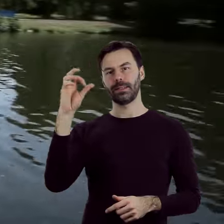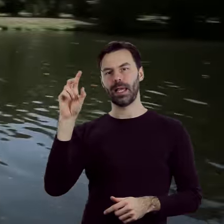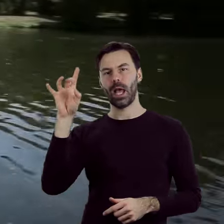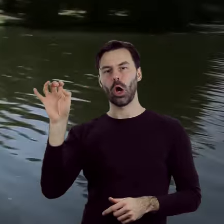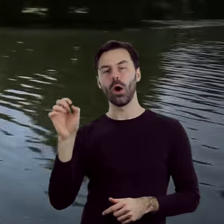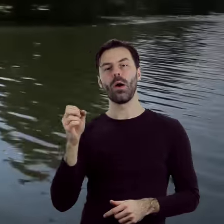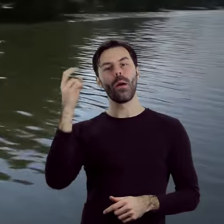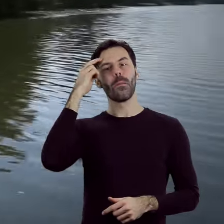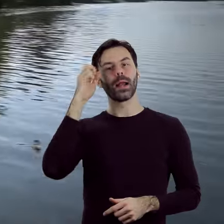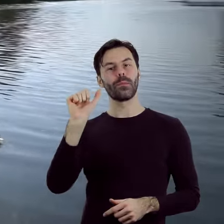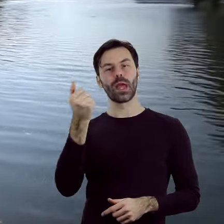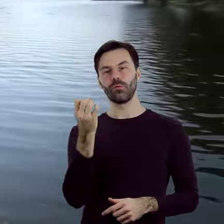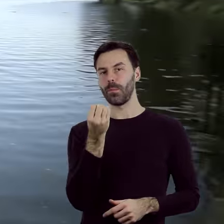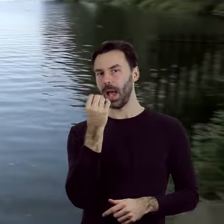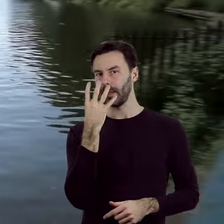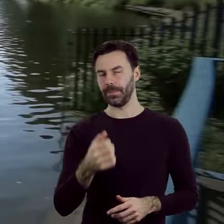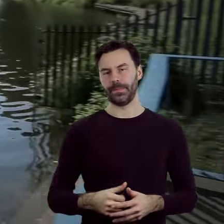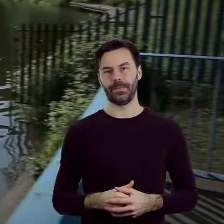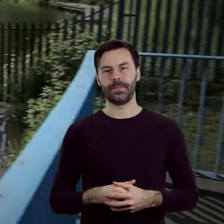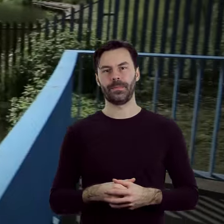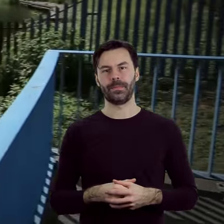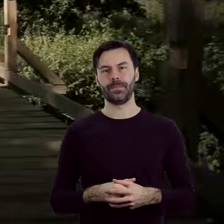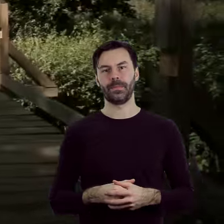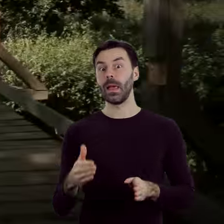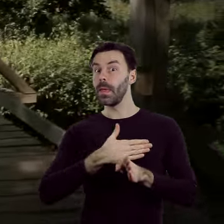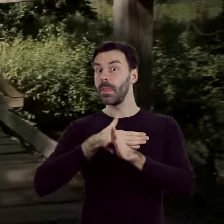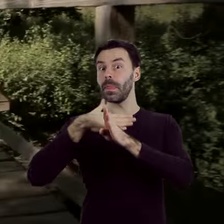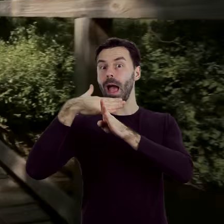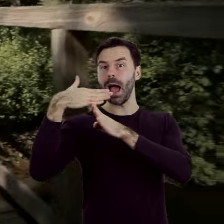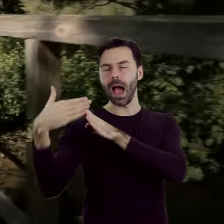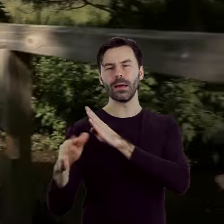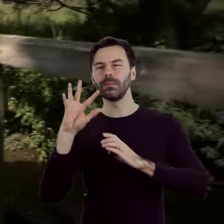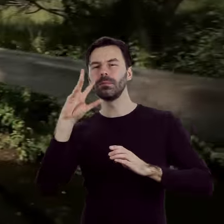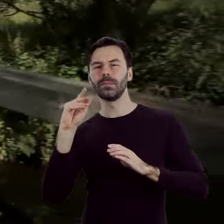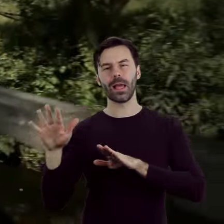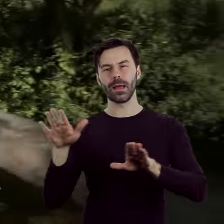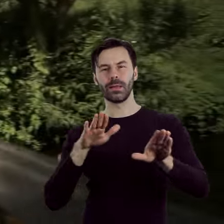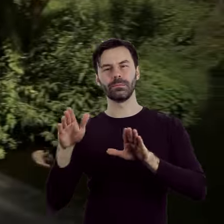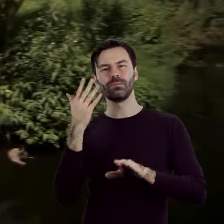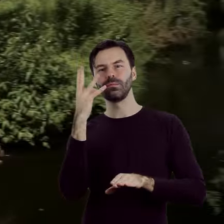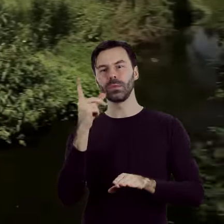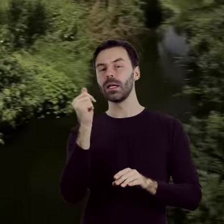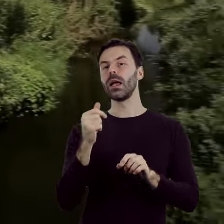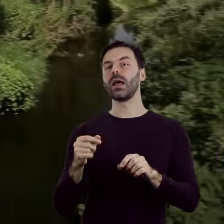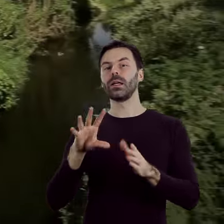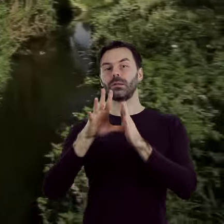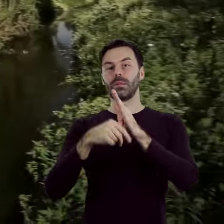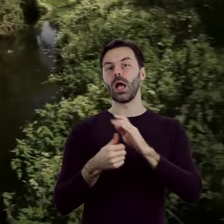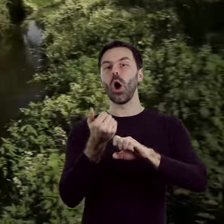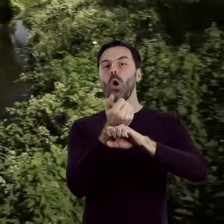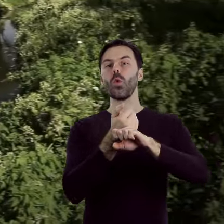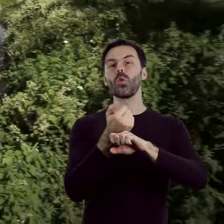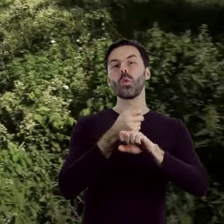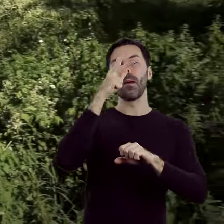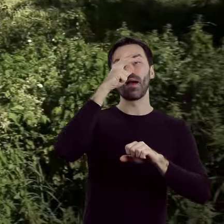1 Maja. Dalej, uroczymi zakątkami, przepływa przez